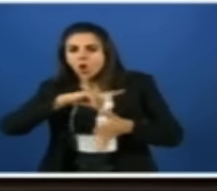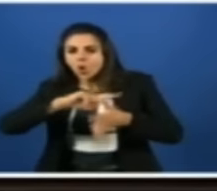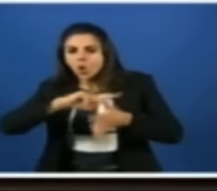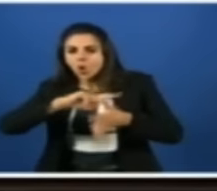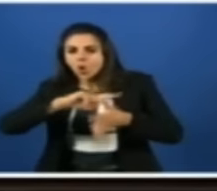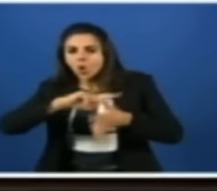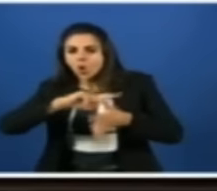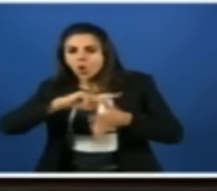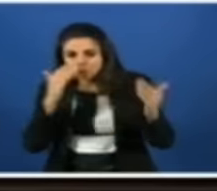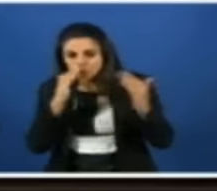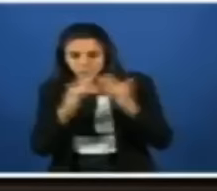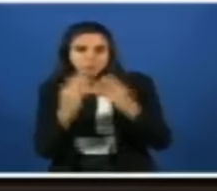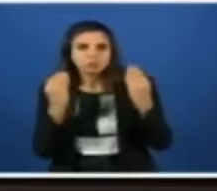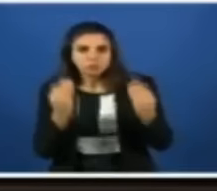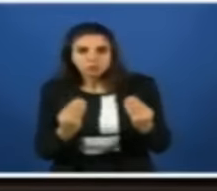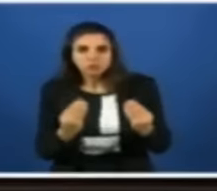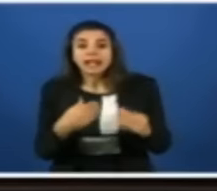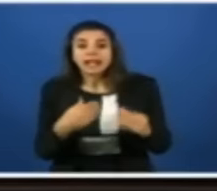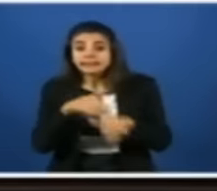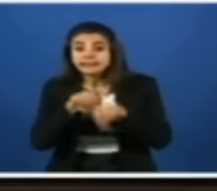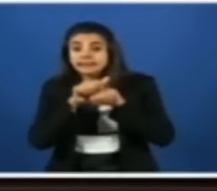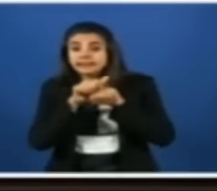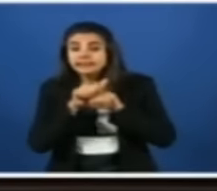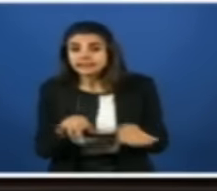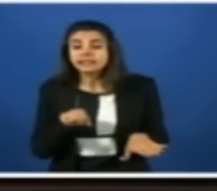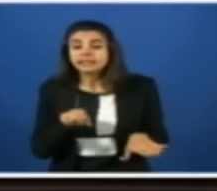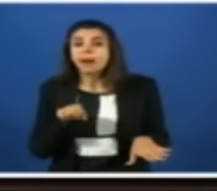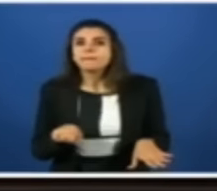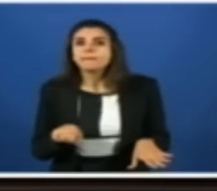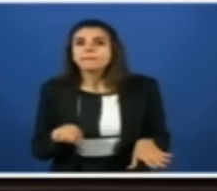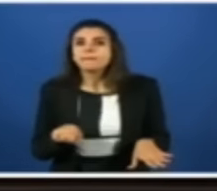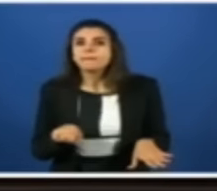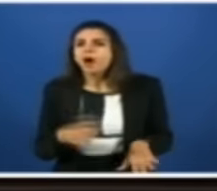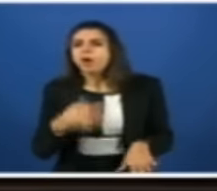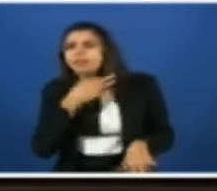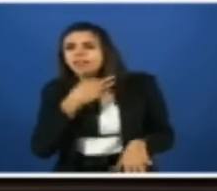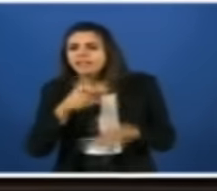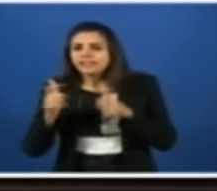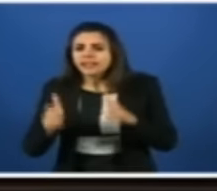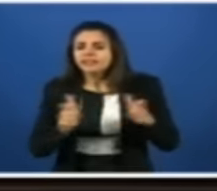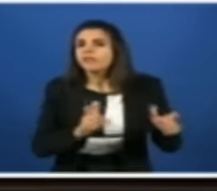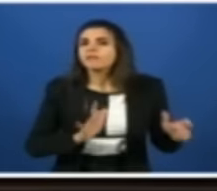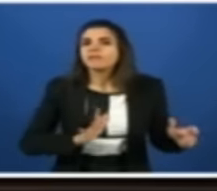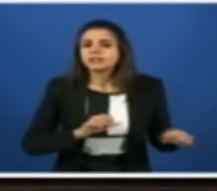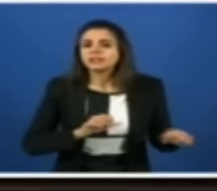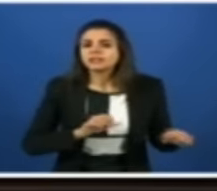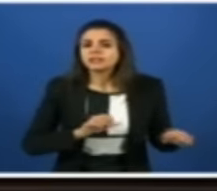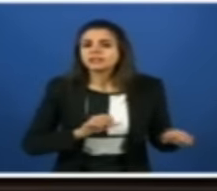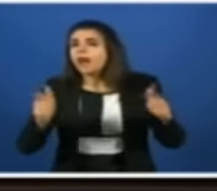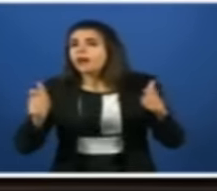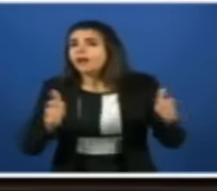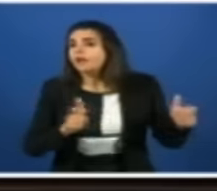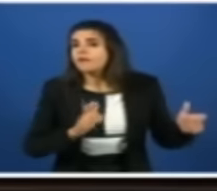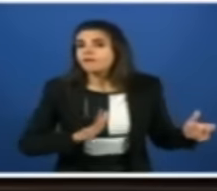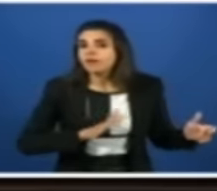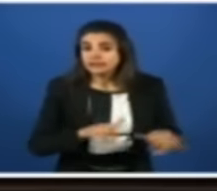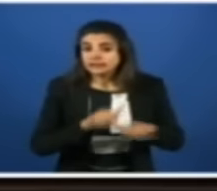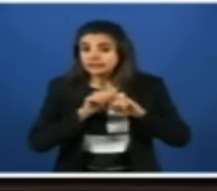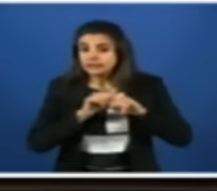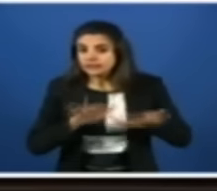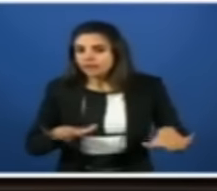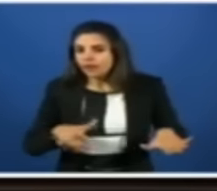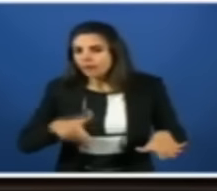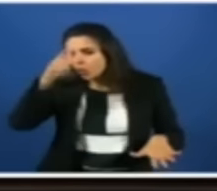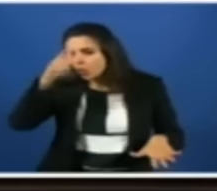iktidar olarak sistemin nerelerde tıkandığını, sistemin ülkeye ne